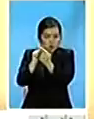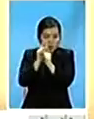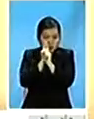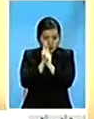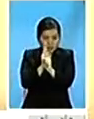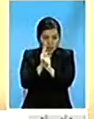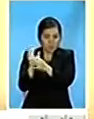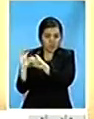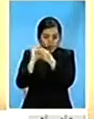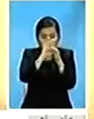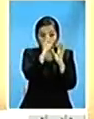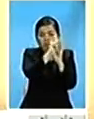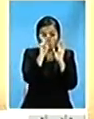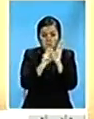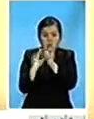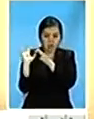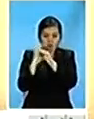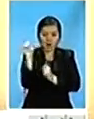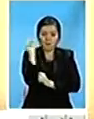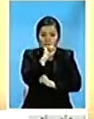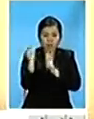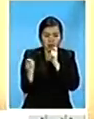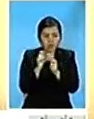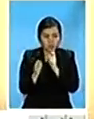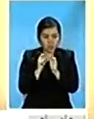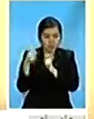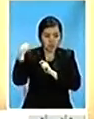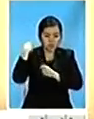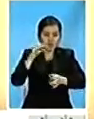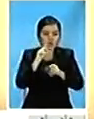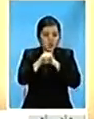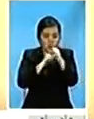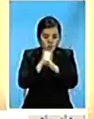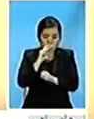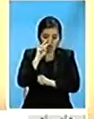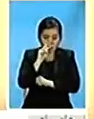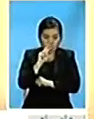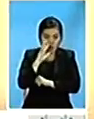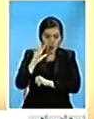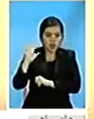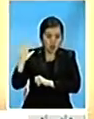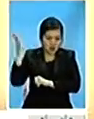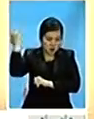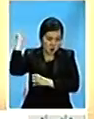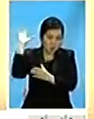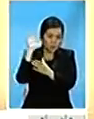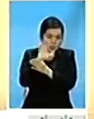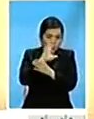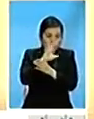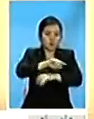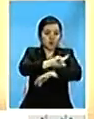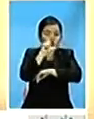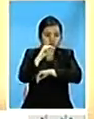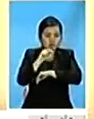ดนตรีกาลยานิวัฒนาพ.ศ. 2515ซึ่งมีผลบังคับใช้เมื่อวันที่26พฤษภาค